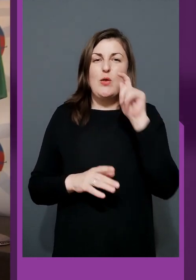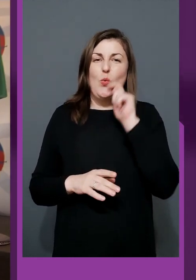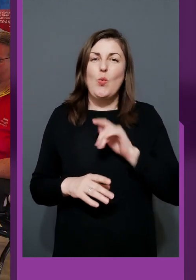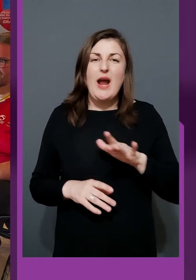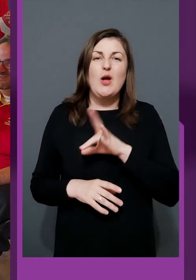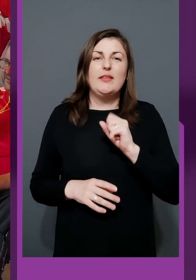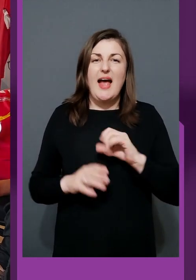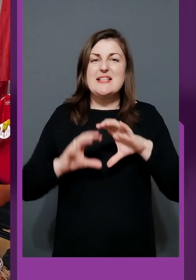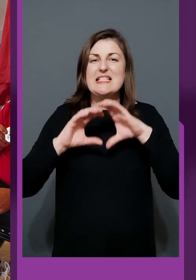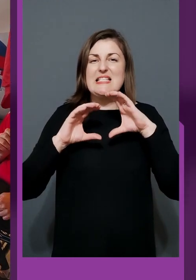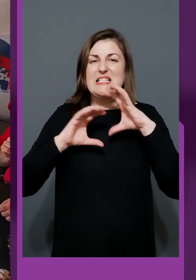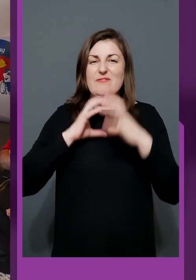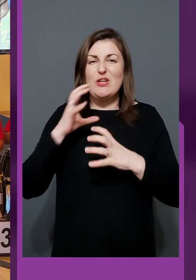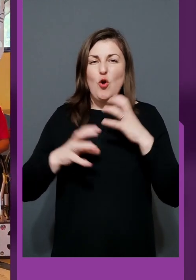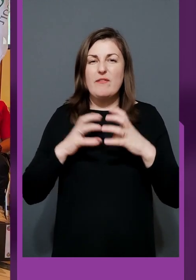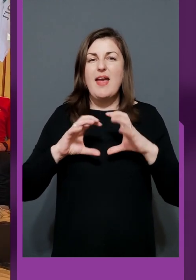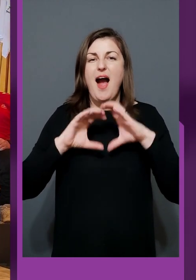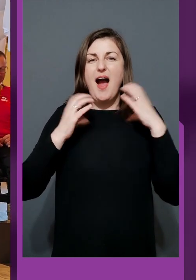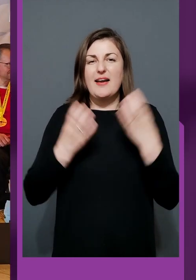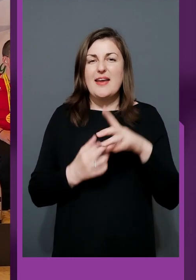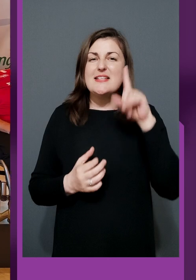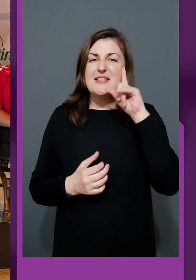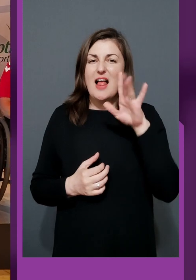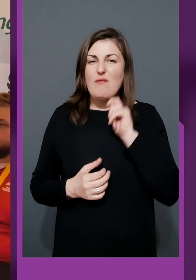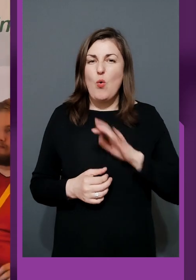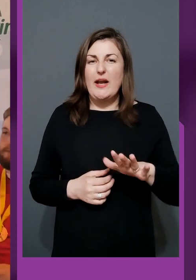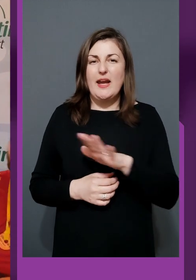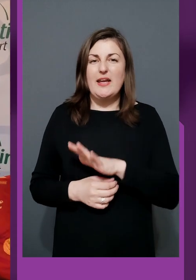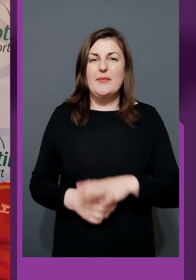Україну на світовій арені Слава